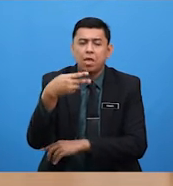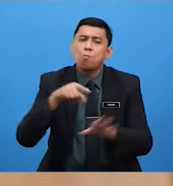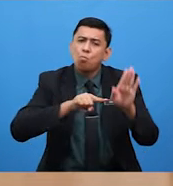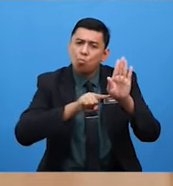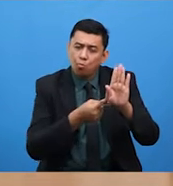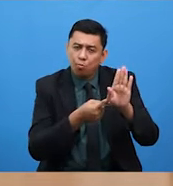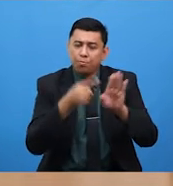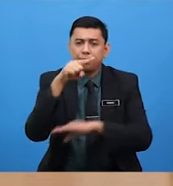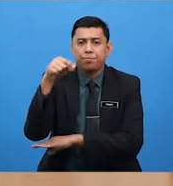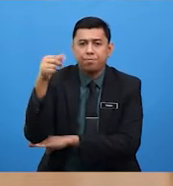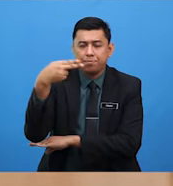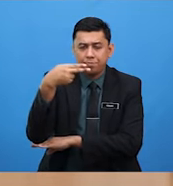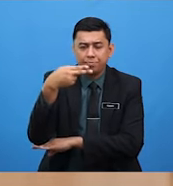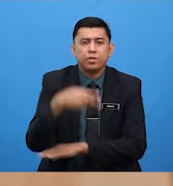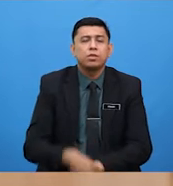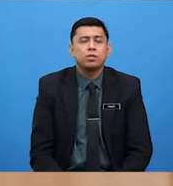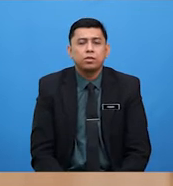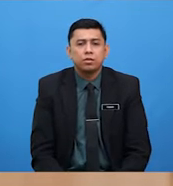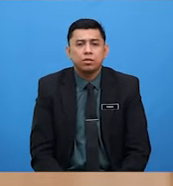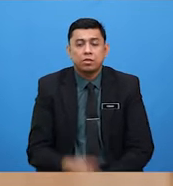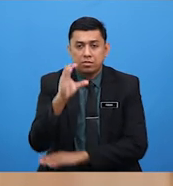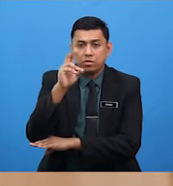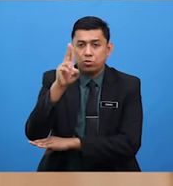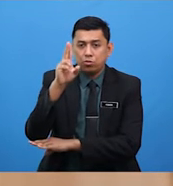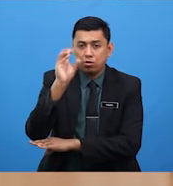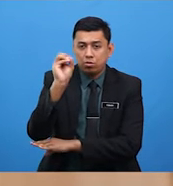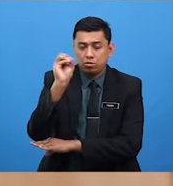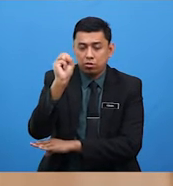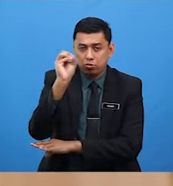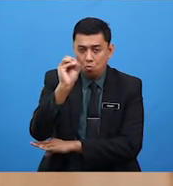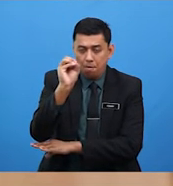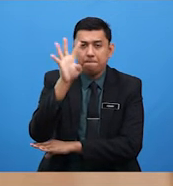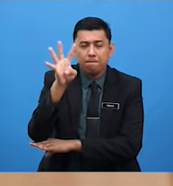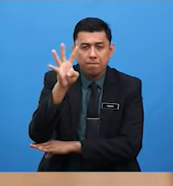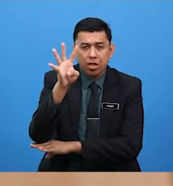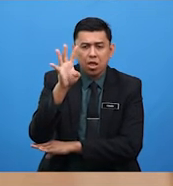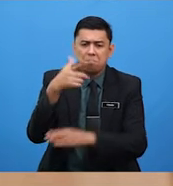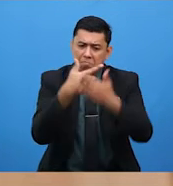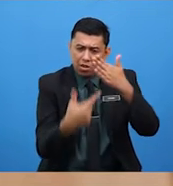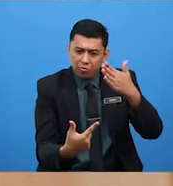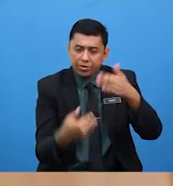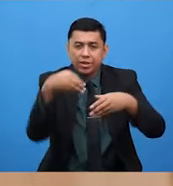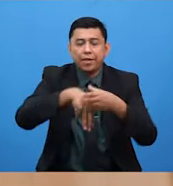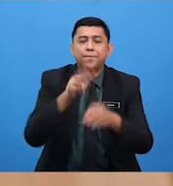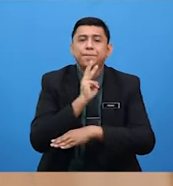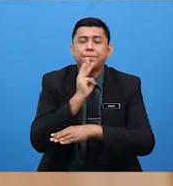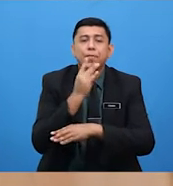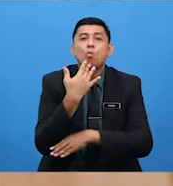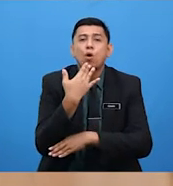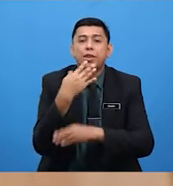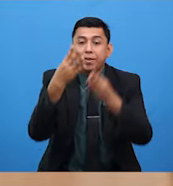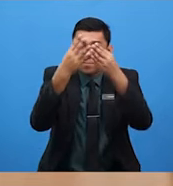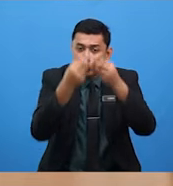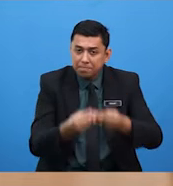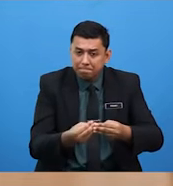permulaannya, zara-zara seperti yang kupon 2 sulfat larut dalam air dan warnanya meresap ke seluruh